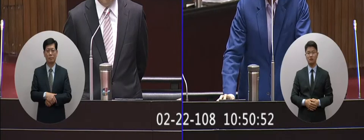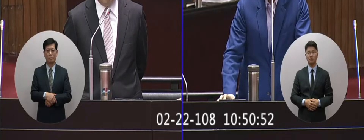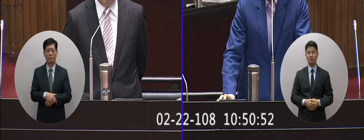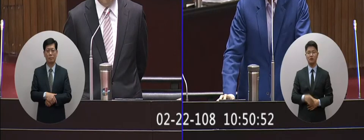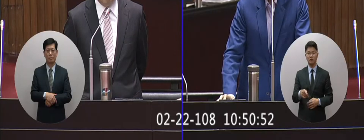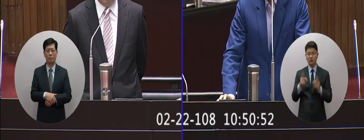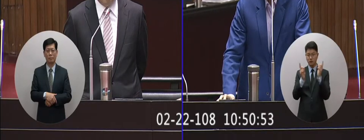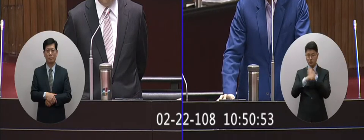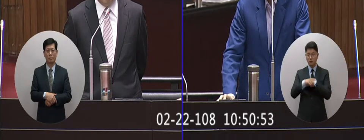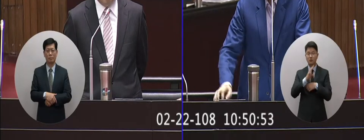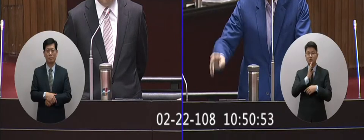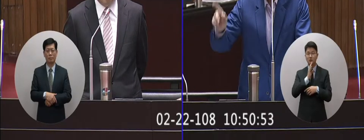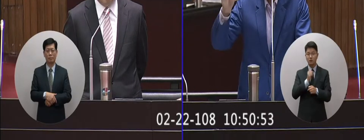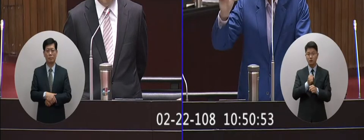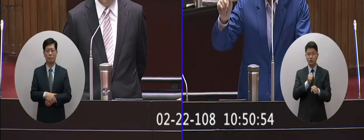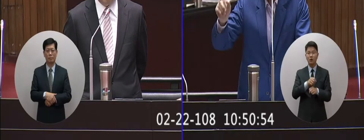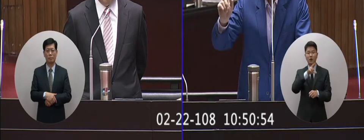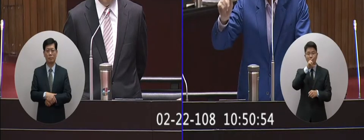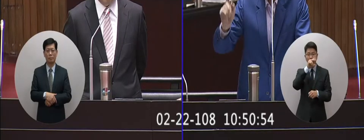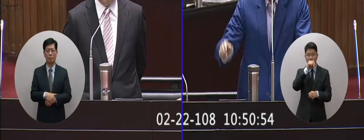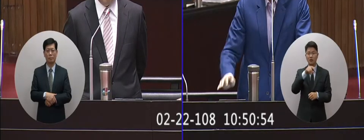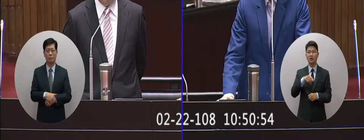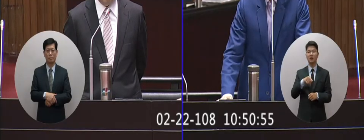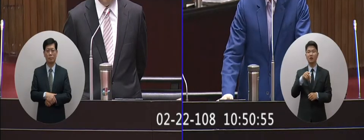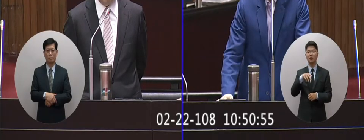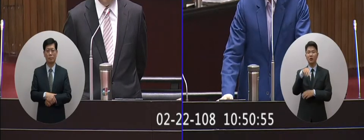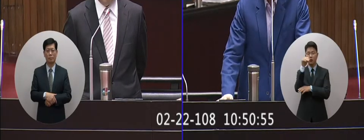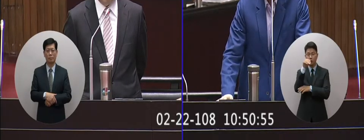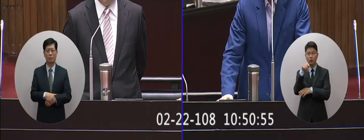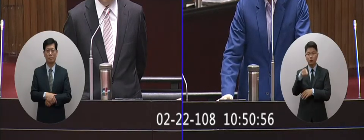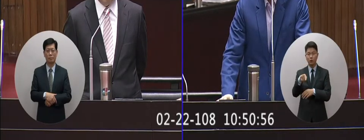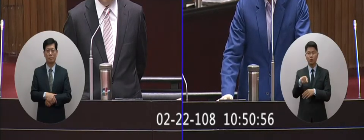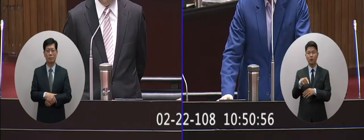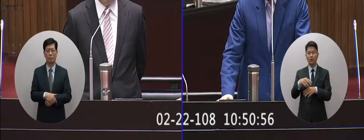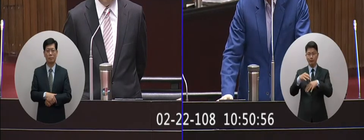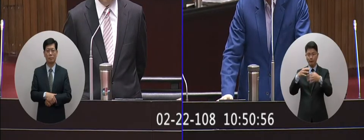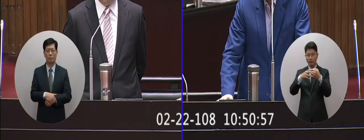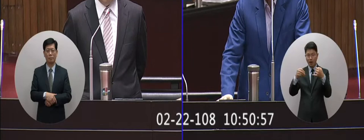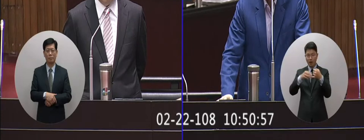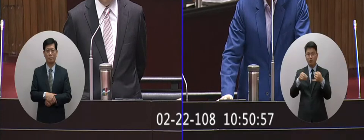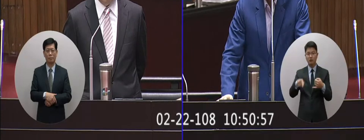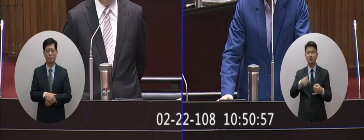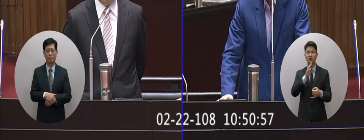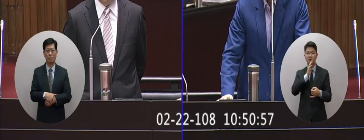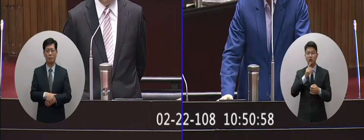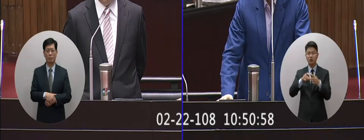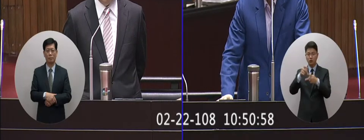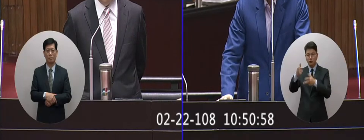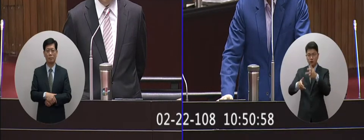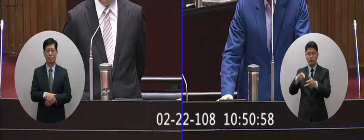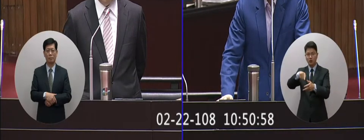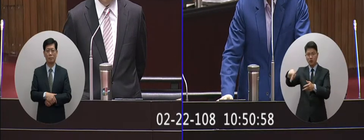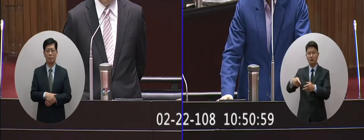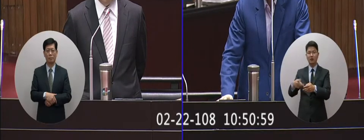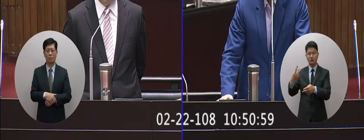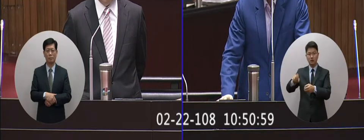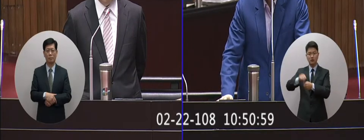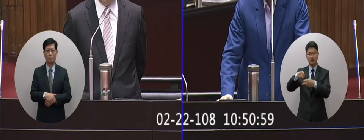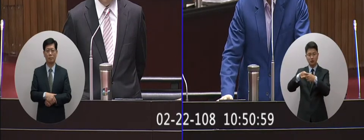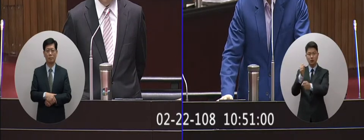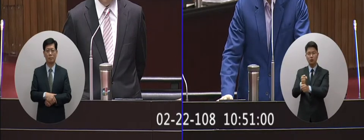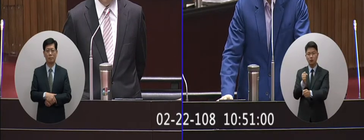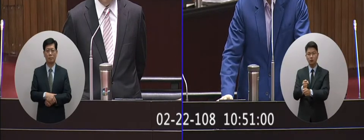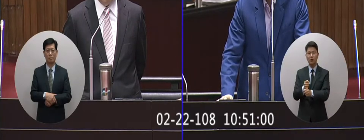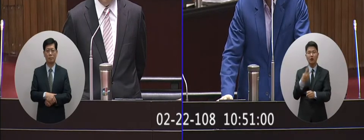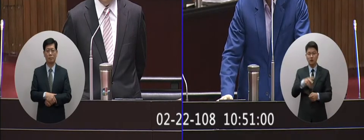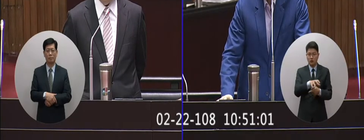鸭绒、鹅绒，那是工厂做出来的。院长，跟第一线的农民关系很